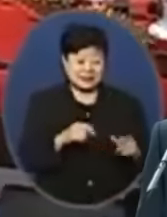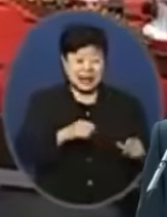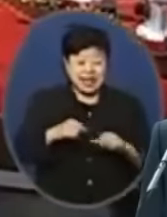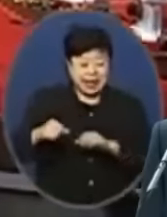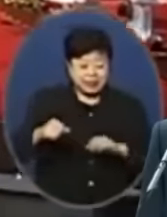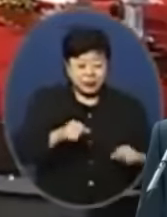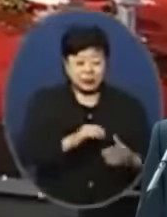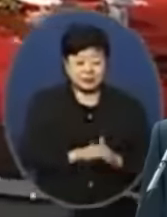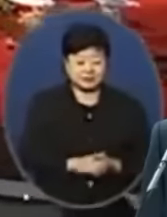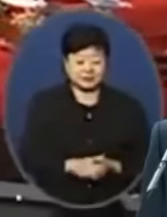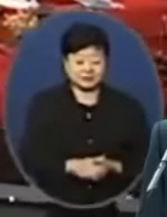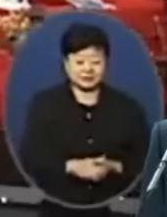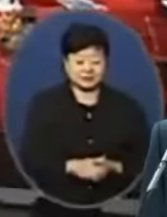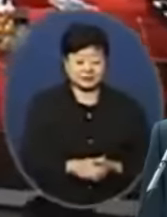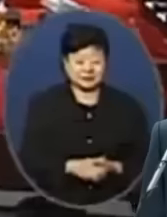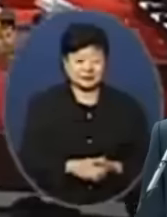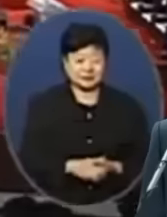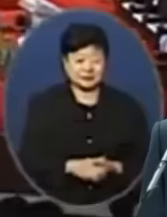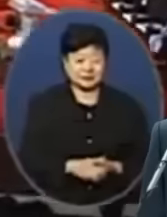행위에